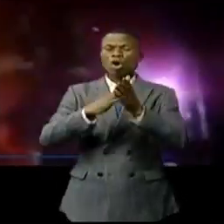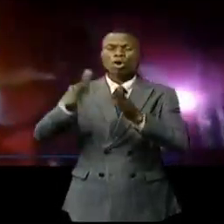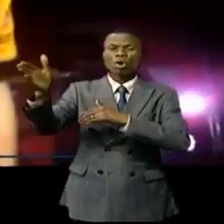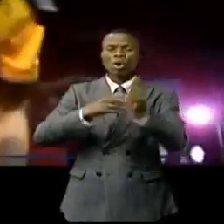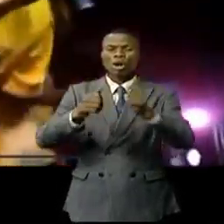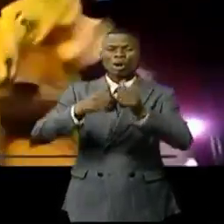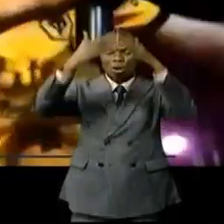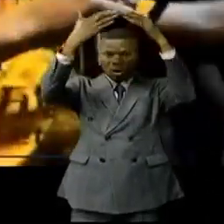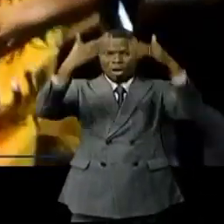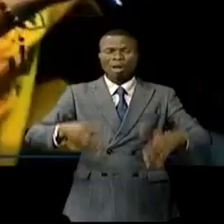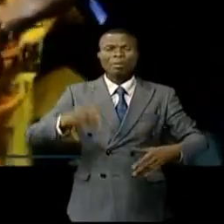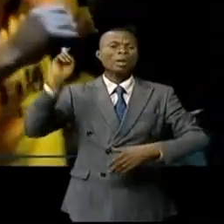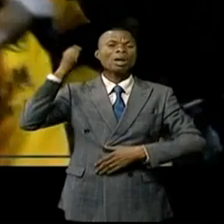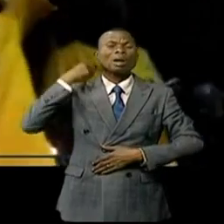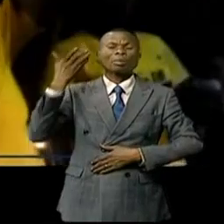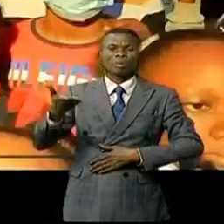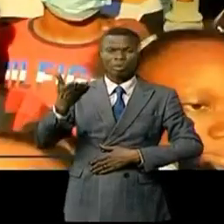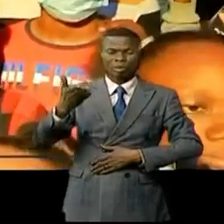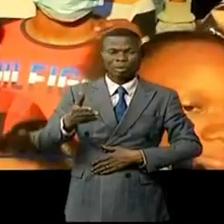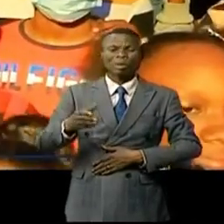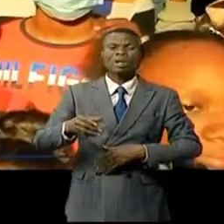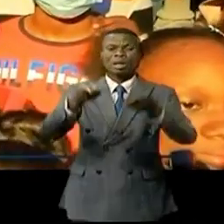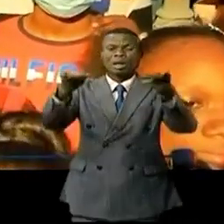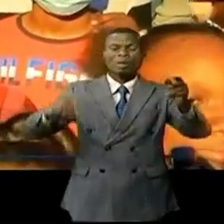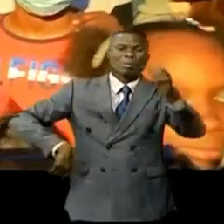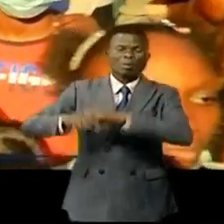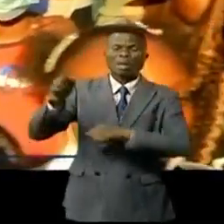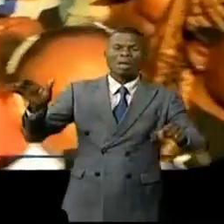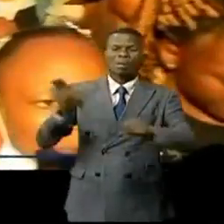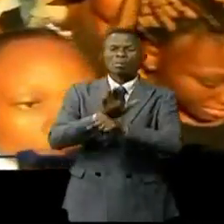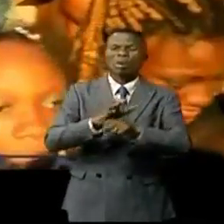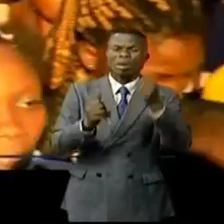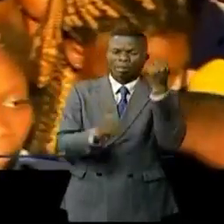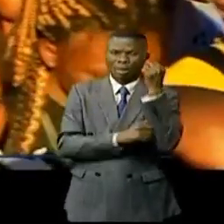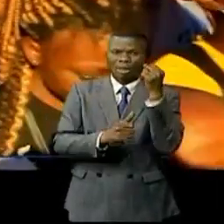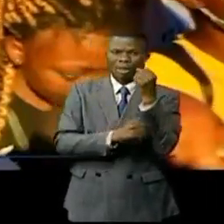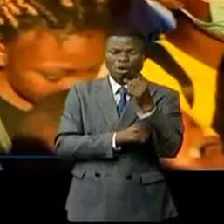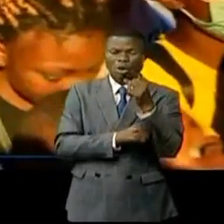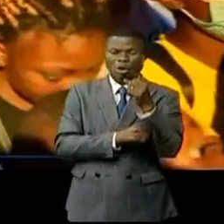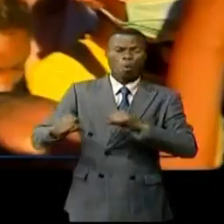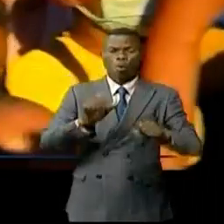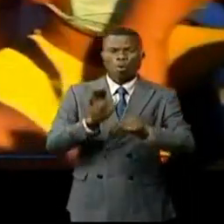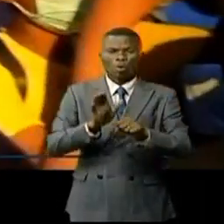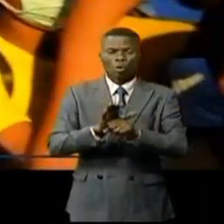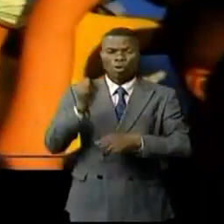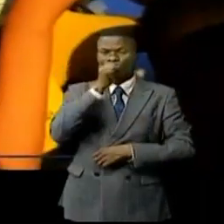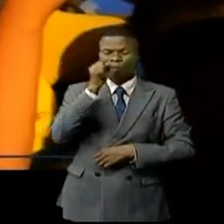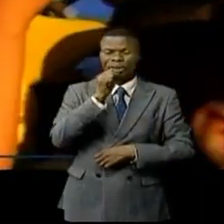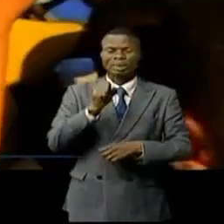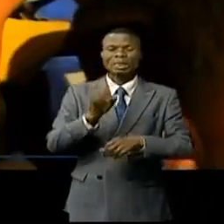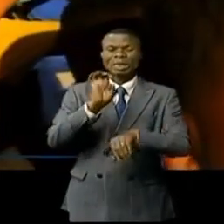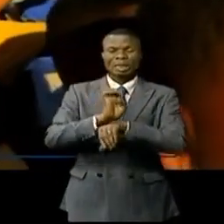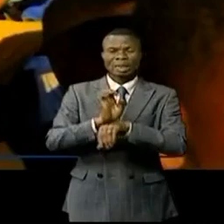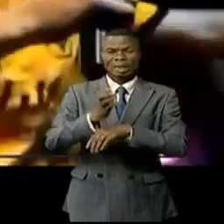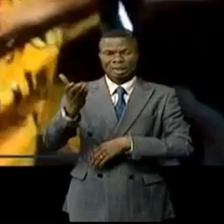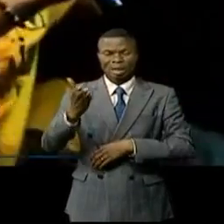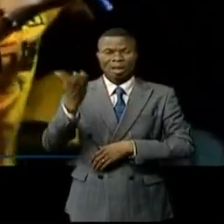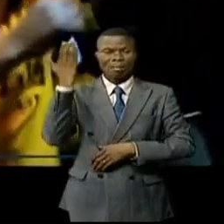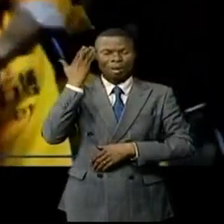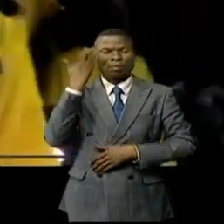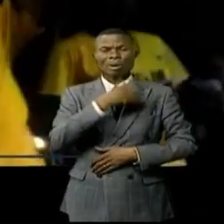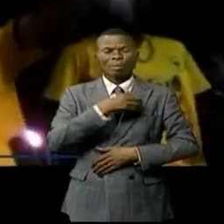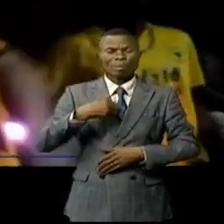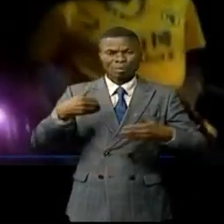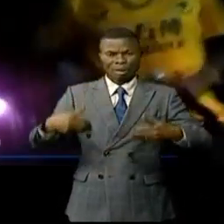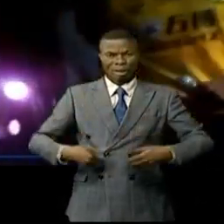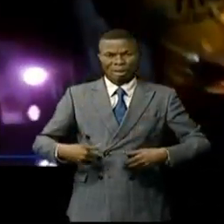mur de la prison. Le stade Vélodrome, plein comme un œuf, vibrait à ce rythme religieux. Hommes, femmes et